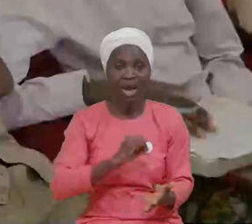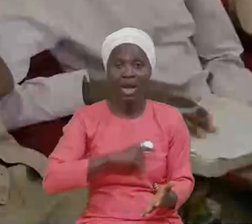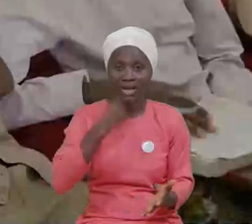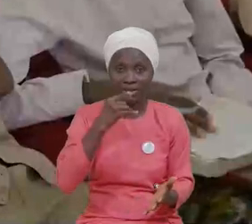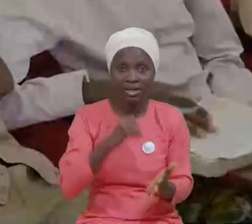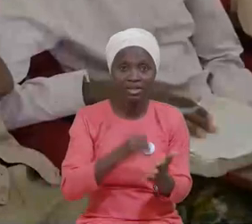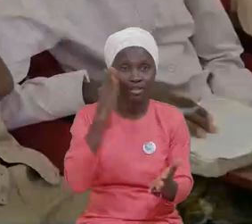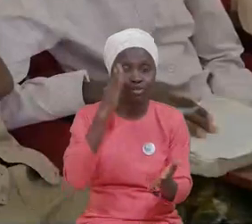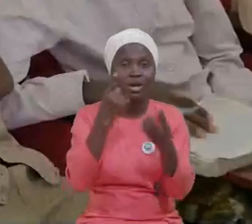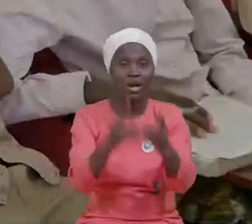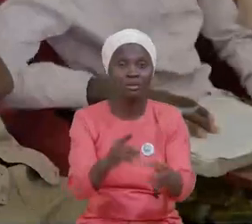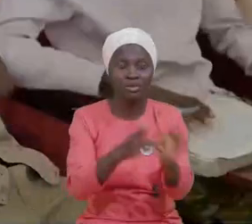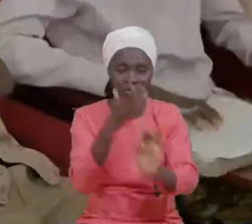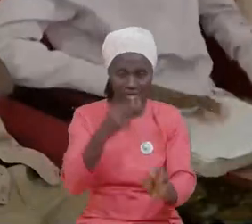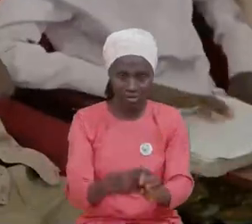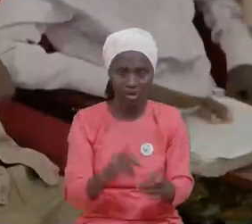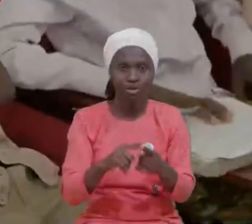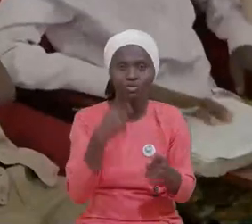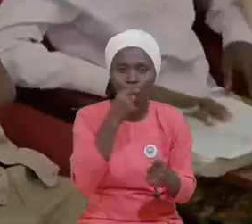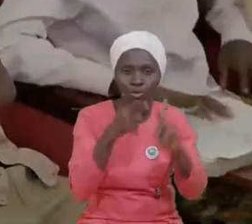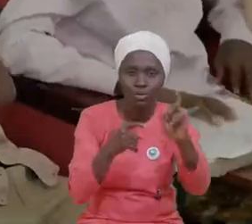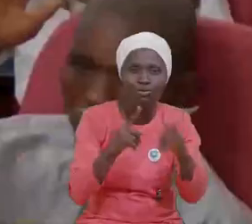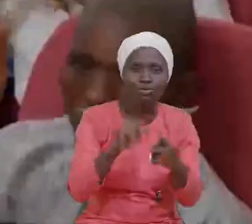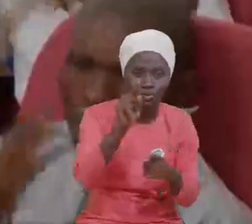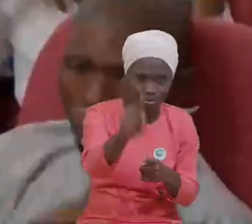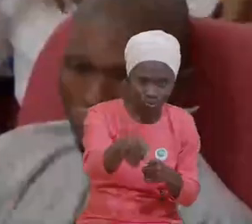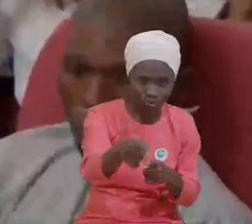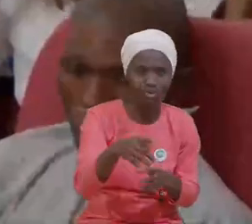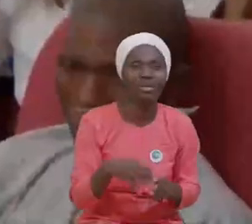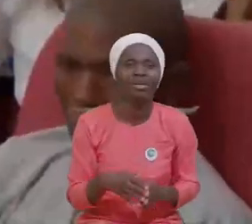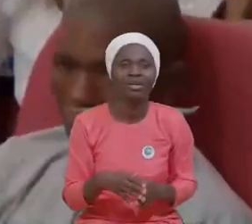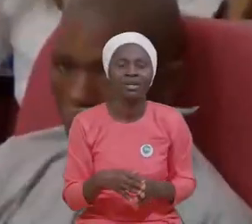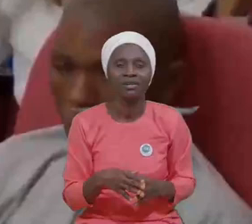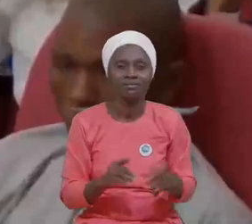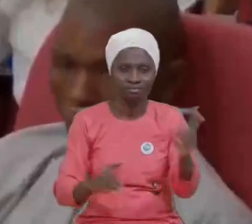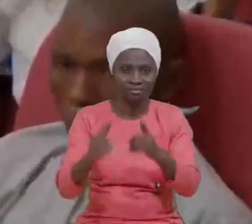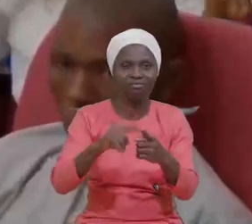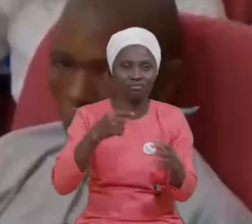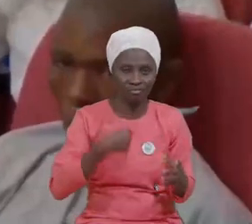arriver. À qui? J'ai dit à qui?